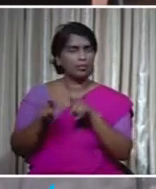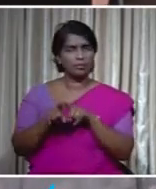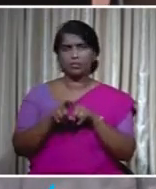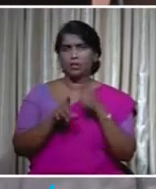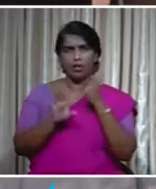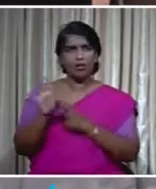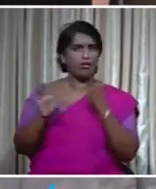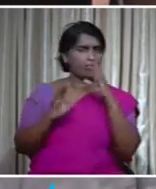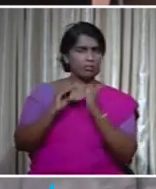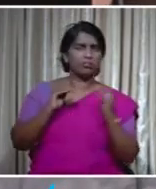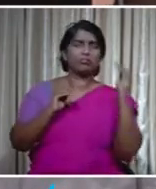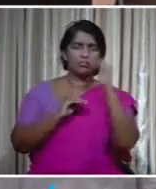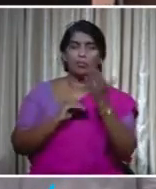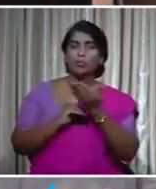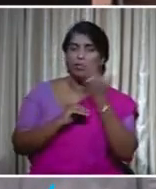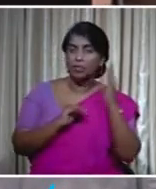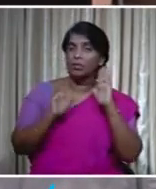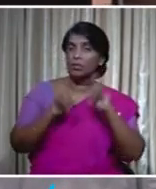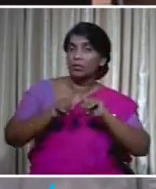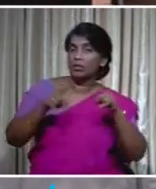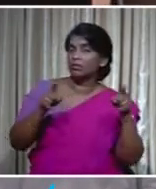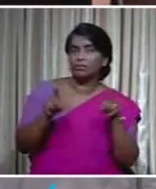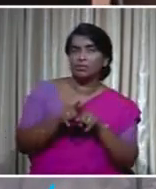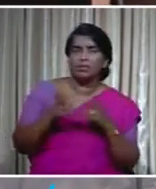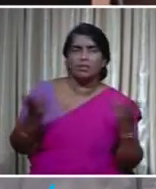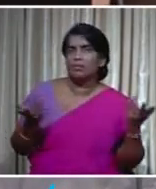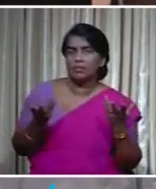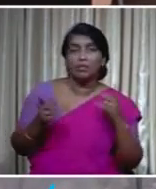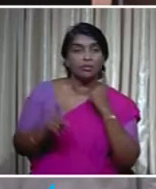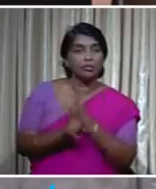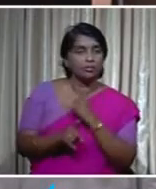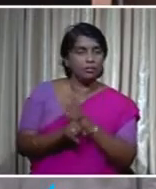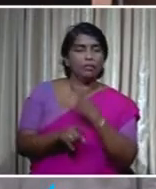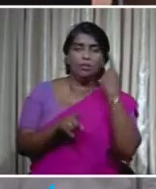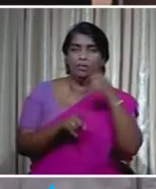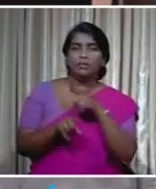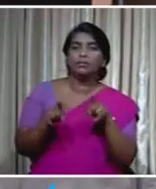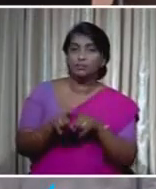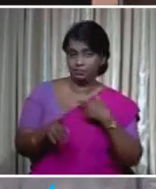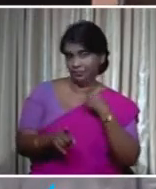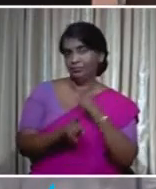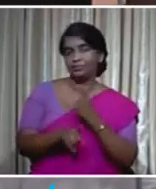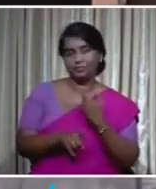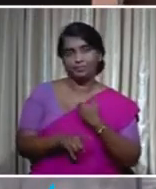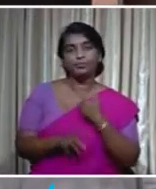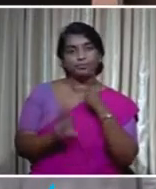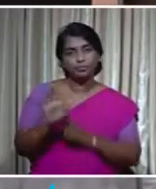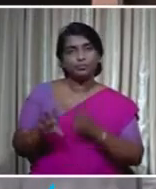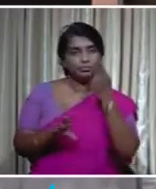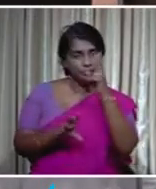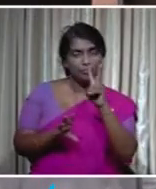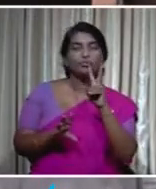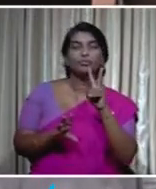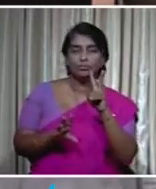கொடுக்கப்படுகிறது. ஏனைய துறைகளில் உள்ளவர்கள் வரலாம். ஆனால் டீச்சருக்கு மட்டும், நான் ஒரு டீச்சர், நான் 12 வருஷம் ஆசிரிய பணி, 8 வருஷம்